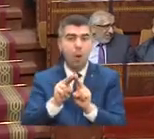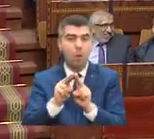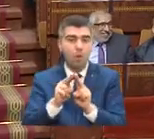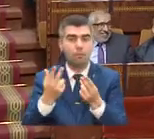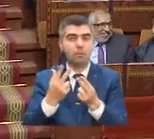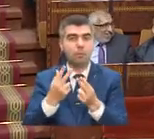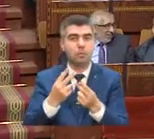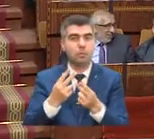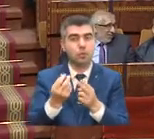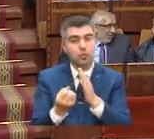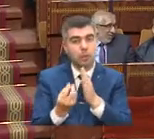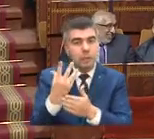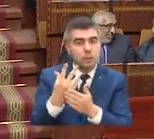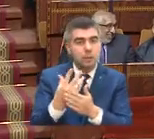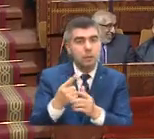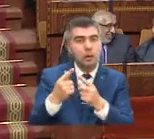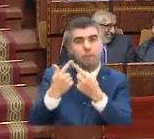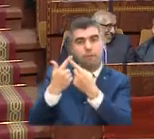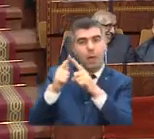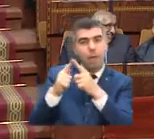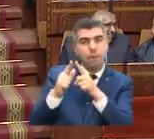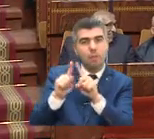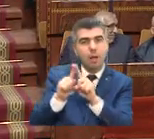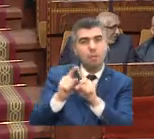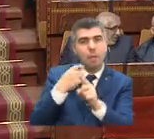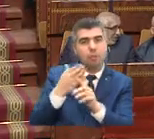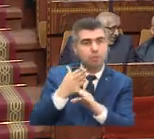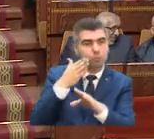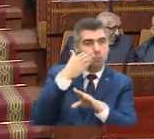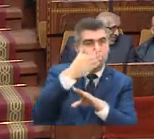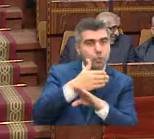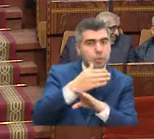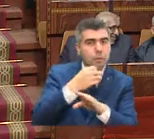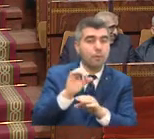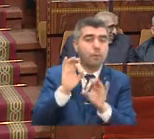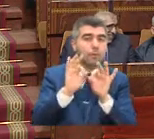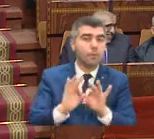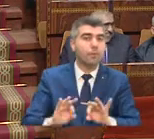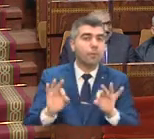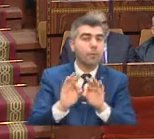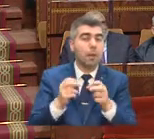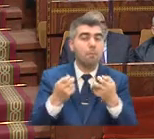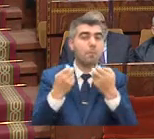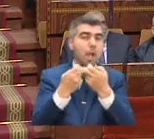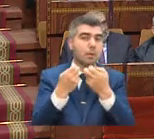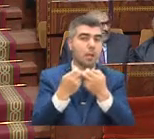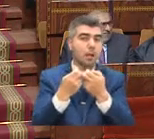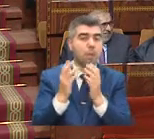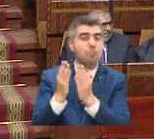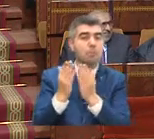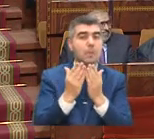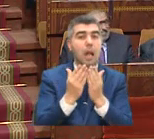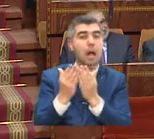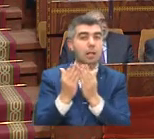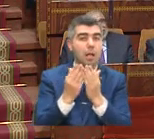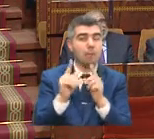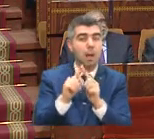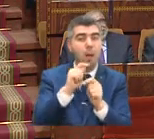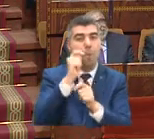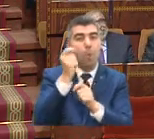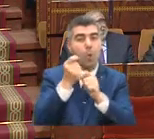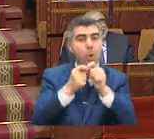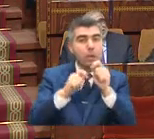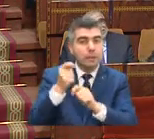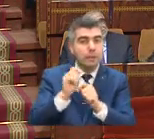الخريجين في دي ماستر متعدده ما كيمكن لهمش يوجهوا. نعطي مثال المدرسه الوطنيه المدرسه الحسنيه ماستر في وجده ماستر في